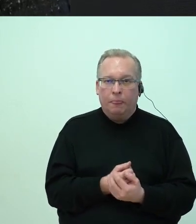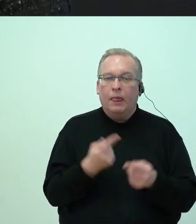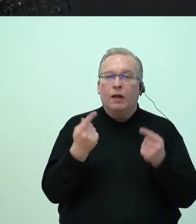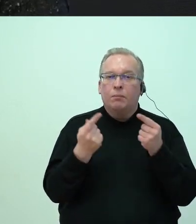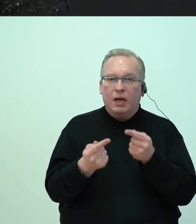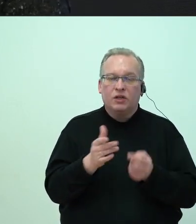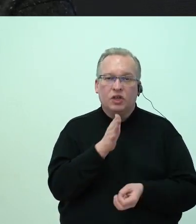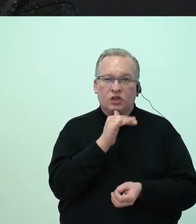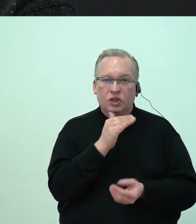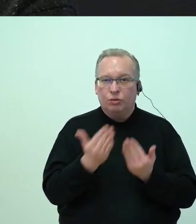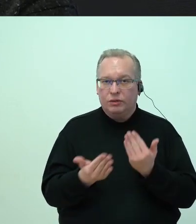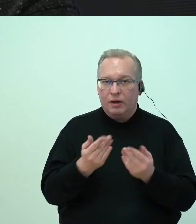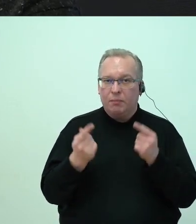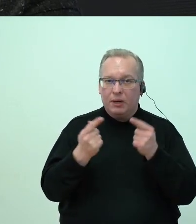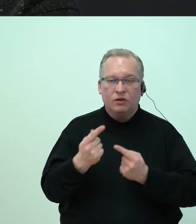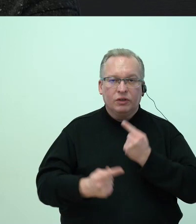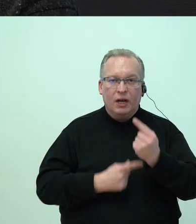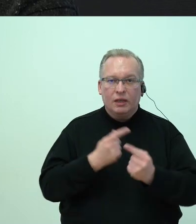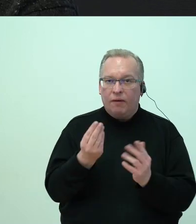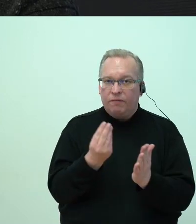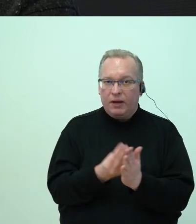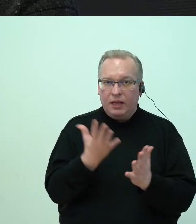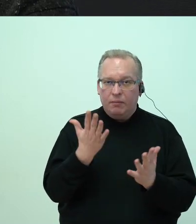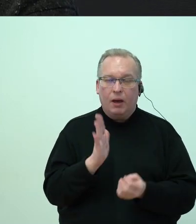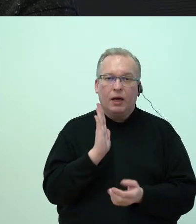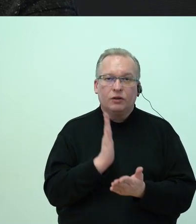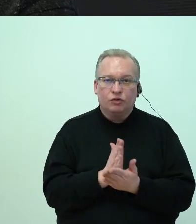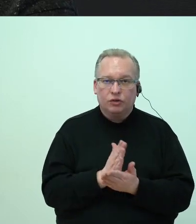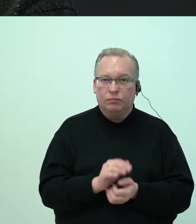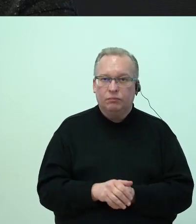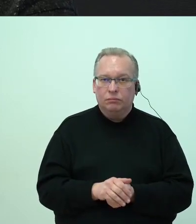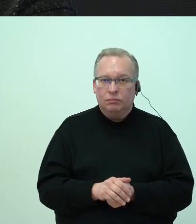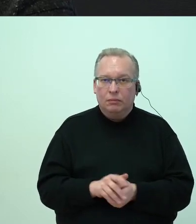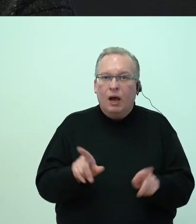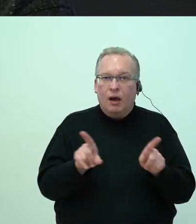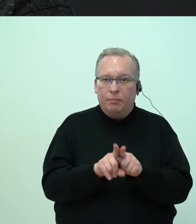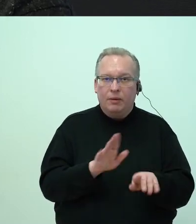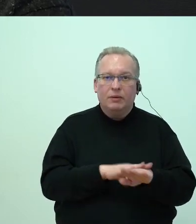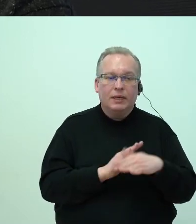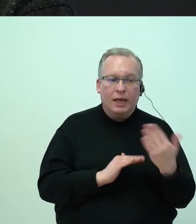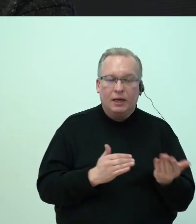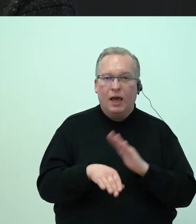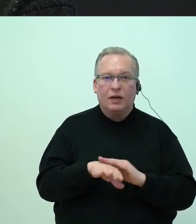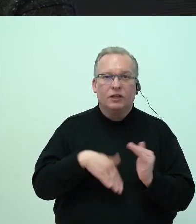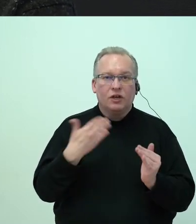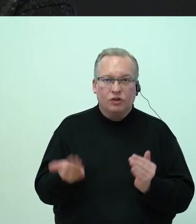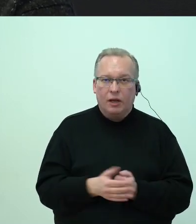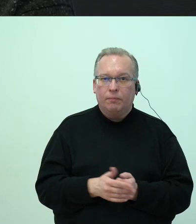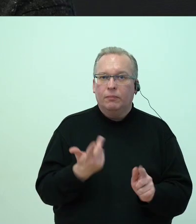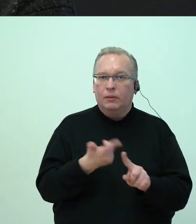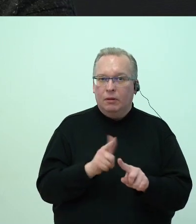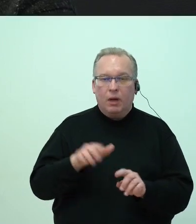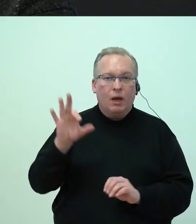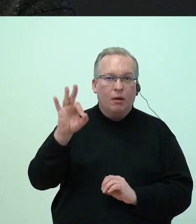prieš žydus, ar prieš tradicinės vertybės, ar tai būtų kraštutinė kairė, ar kraštutinė dešinė, bet